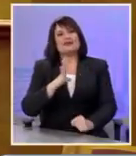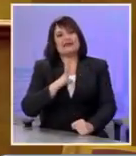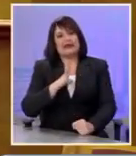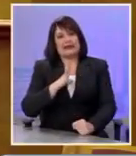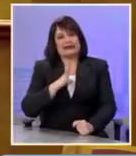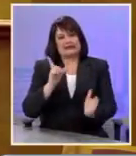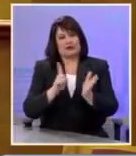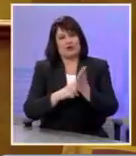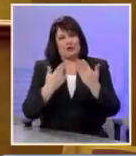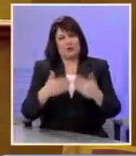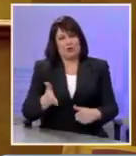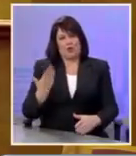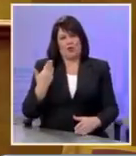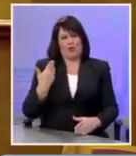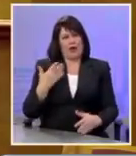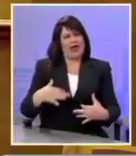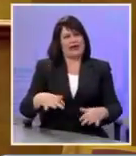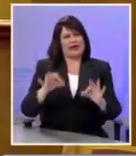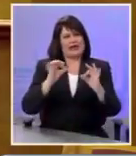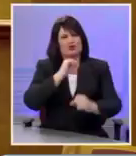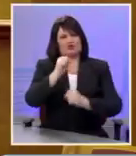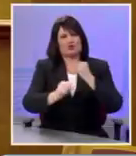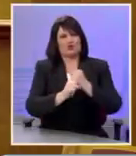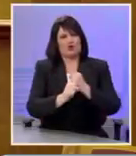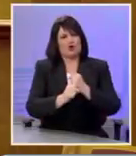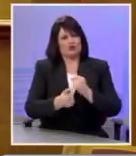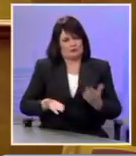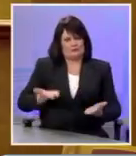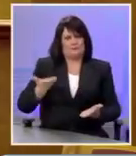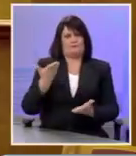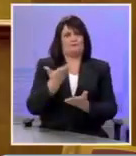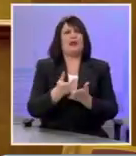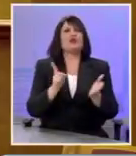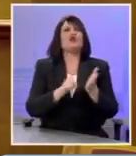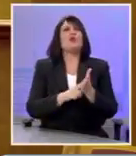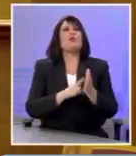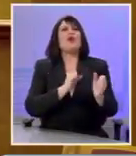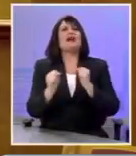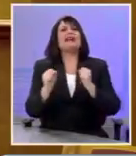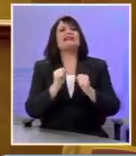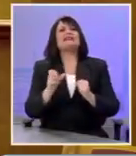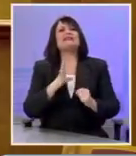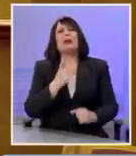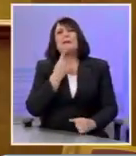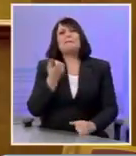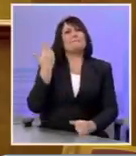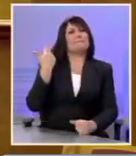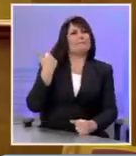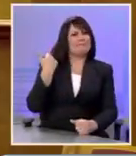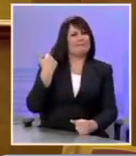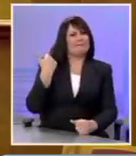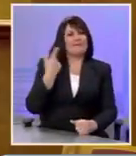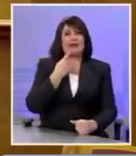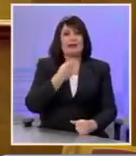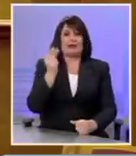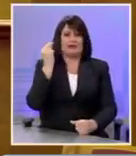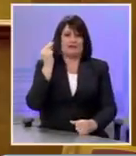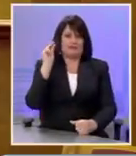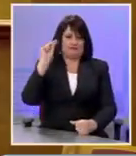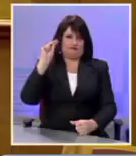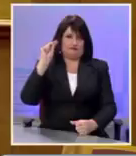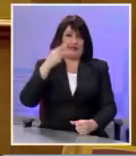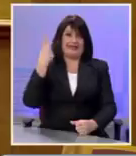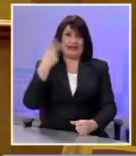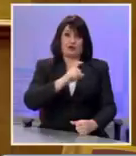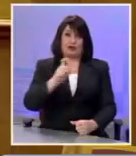Όταν στις αρχές του χρόνου έφεραν για ψήφιση το νόμο εκείνο, δεσμευόταν να διαθέσουν 200